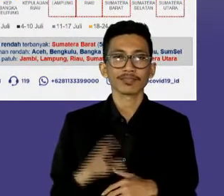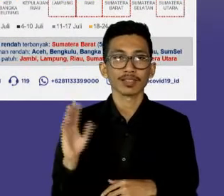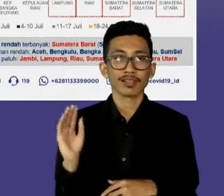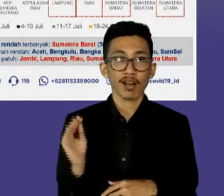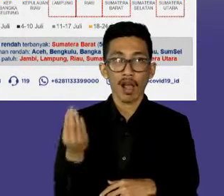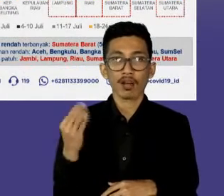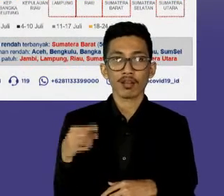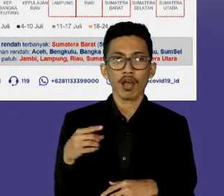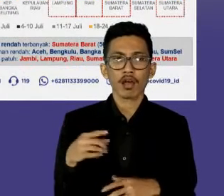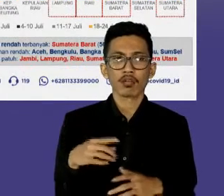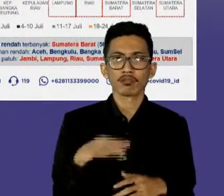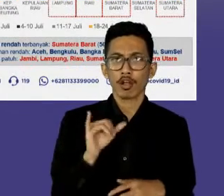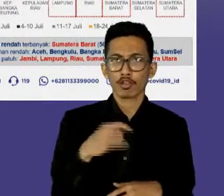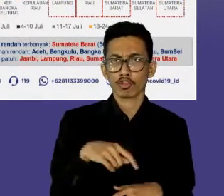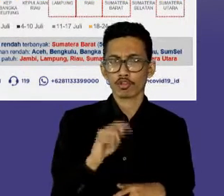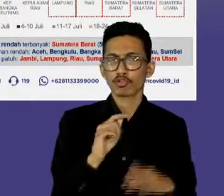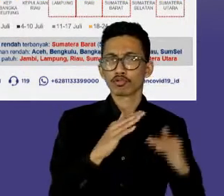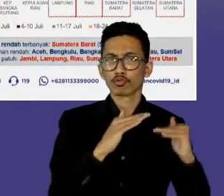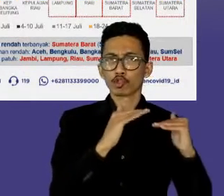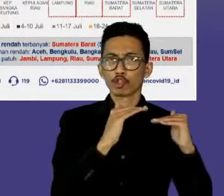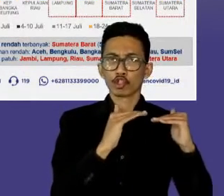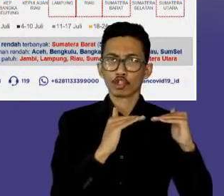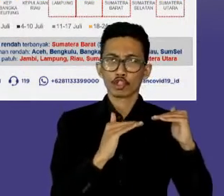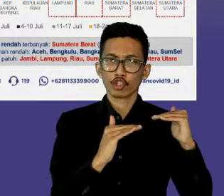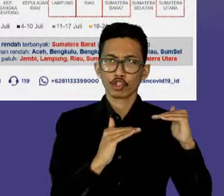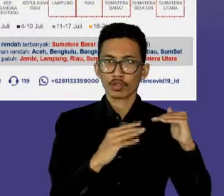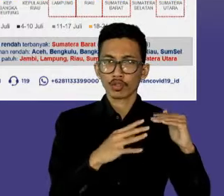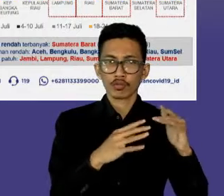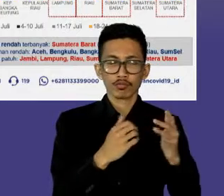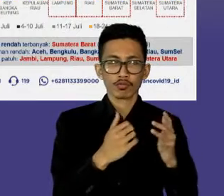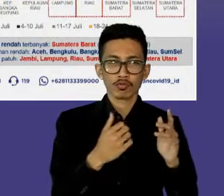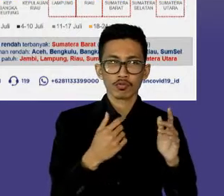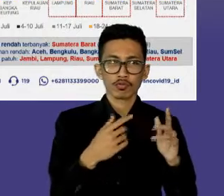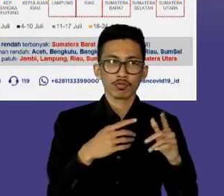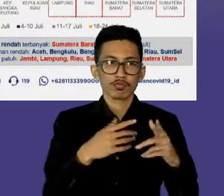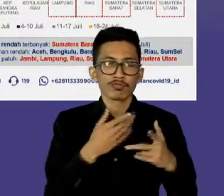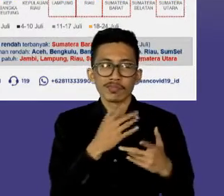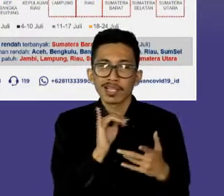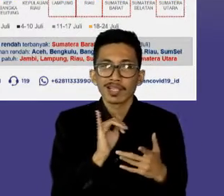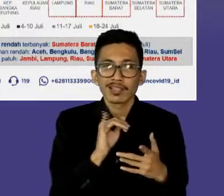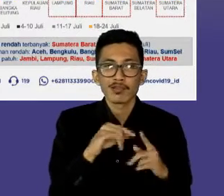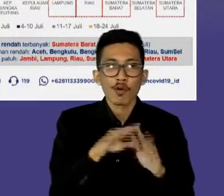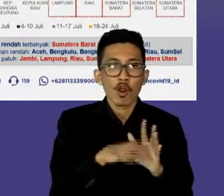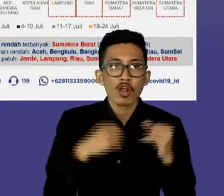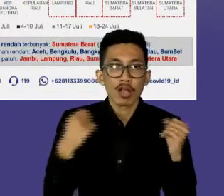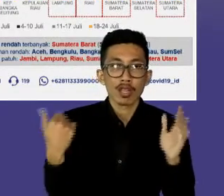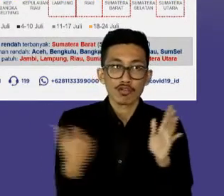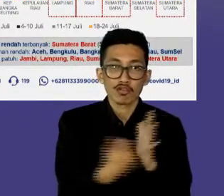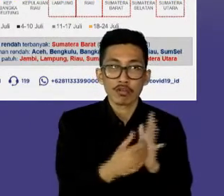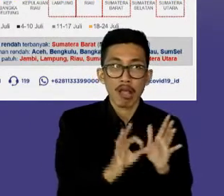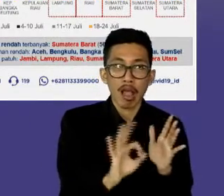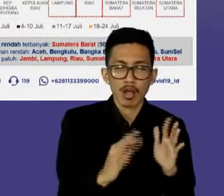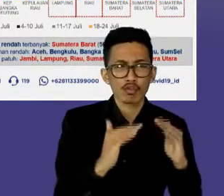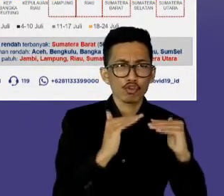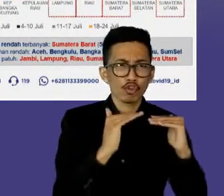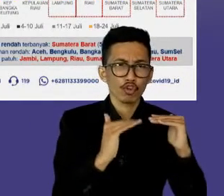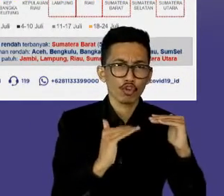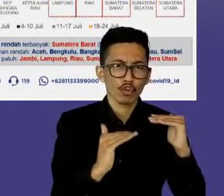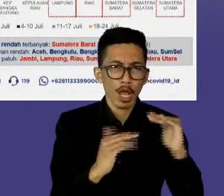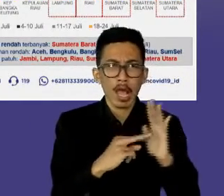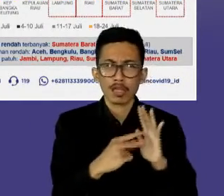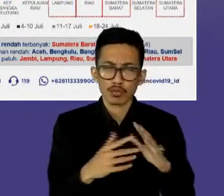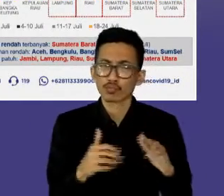secara konsisten dia turun cakupan yang tidak patuhnya. Jadi sebenarnya berprogres gitu. Secara cakupan kelurahan semakin